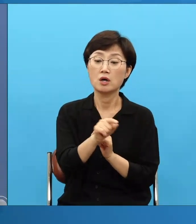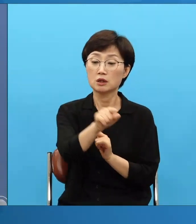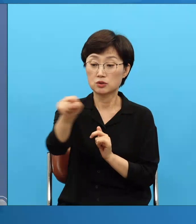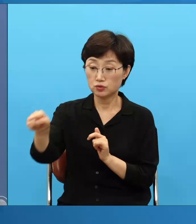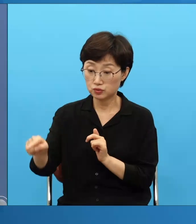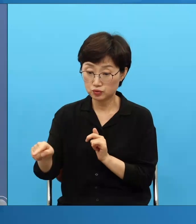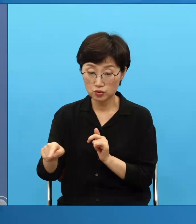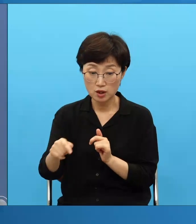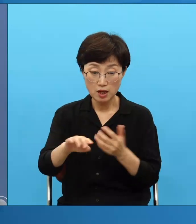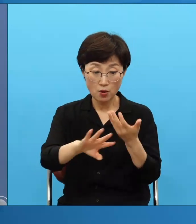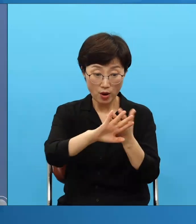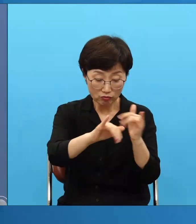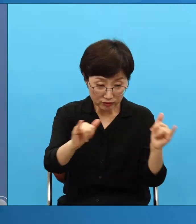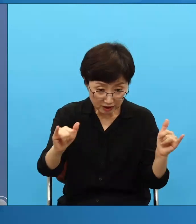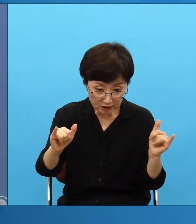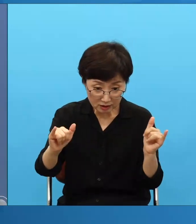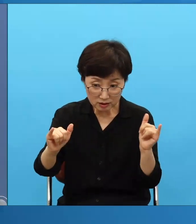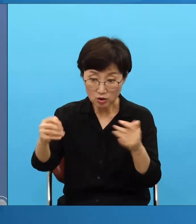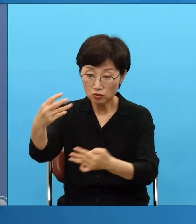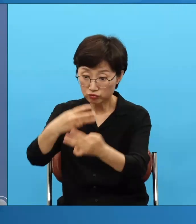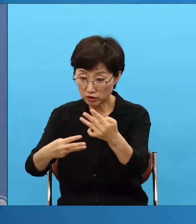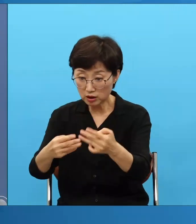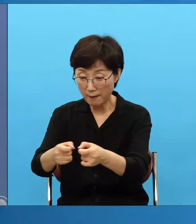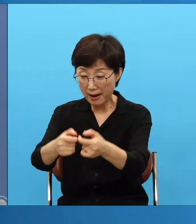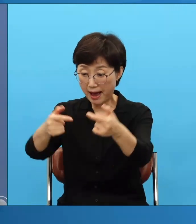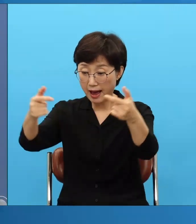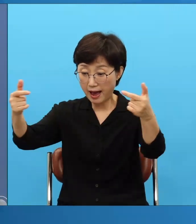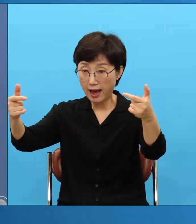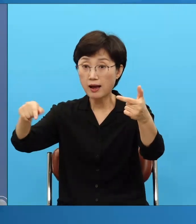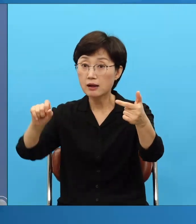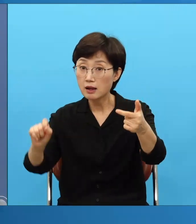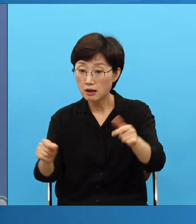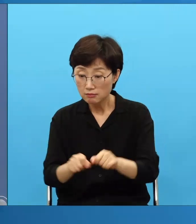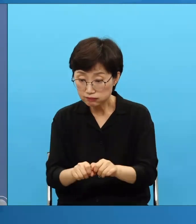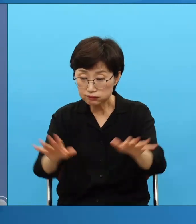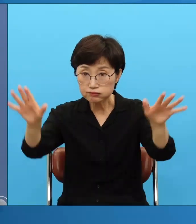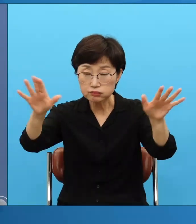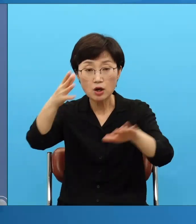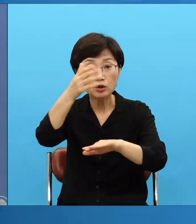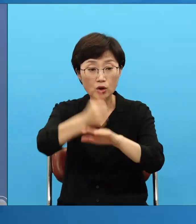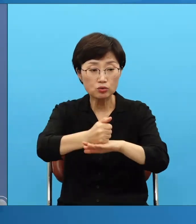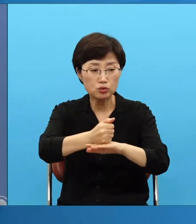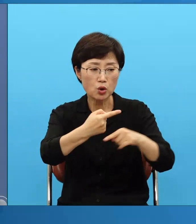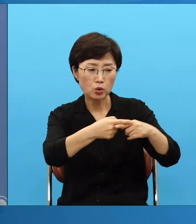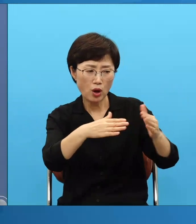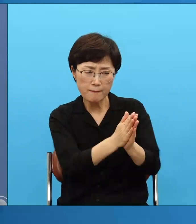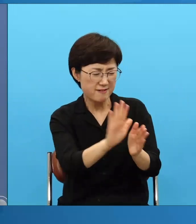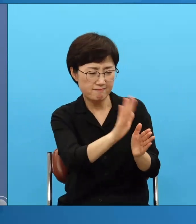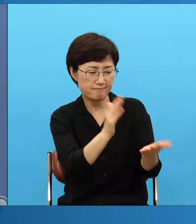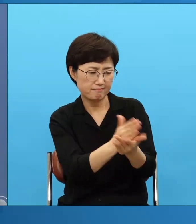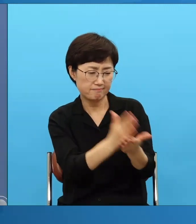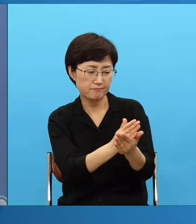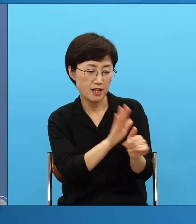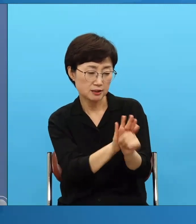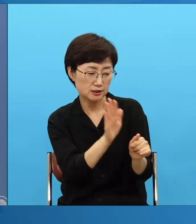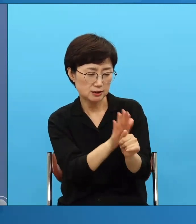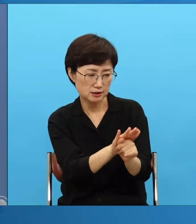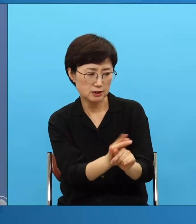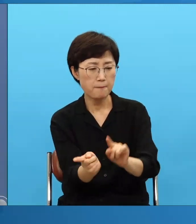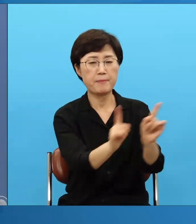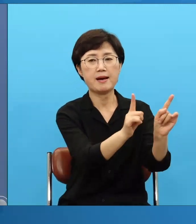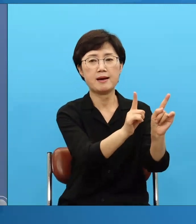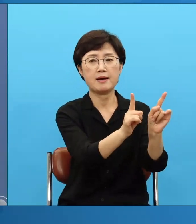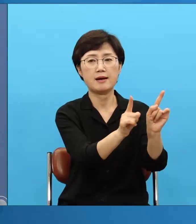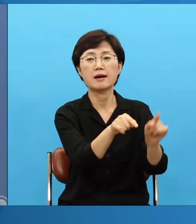통해서 완전히 문 닫는 교회. It is through 살리는 them 것이다. to really restore and revive all the churches that are closing their 이게 doors. 임마누엘의